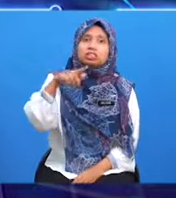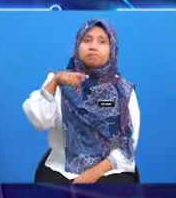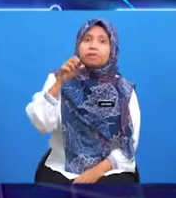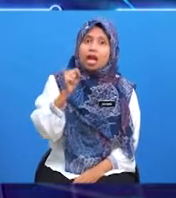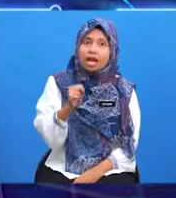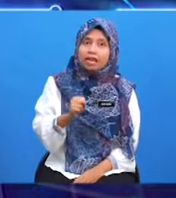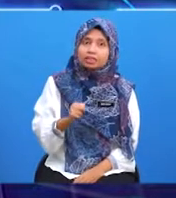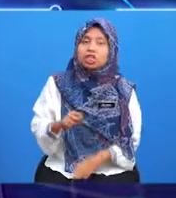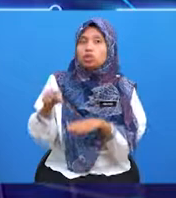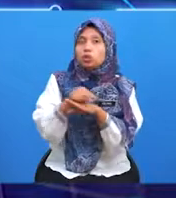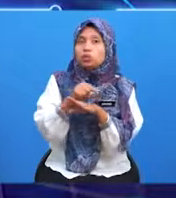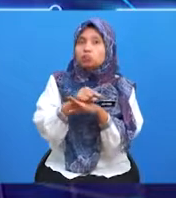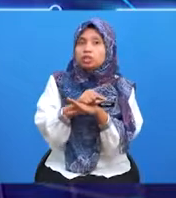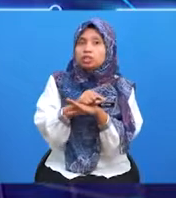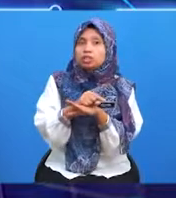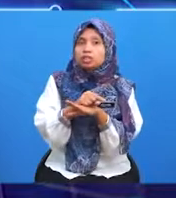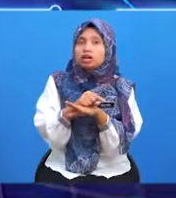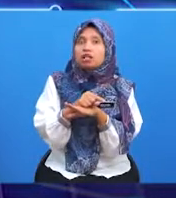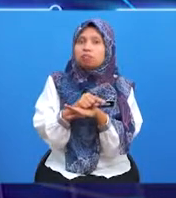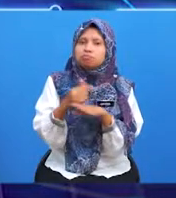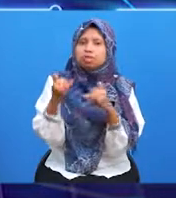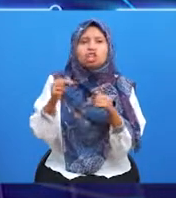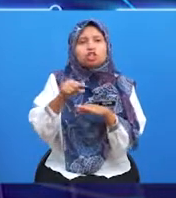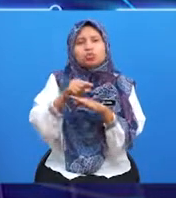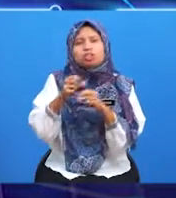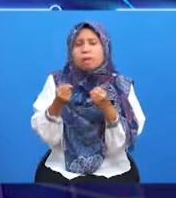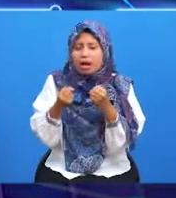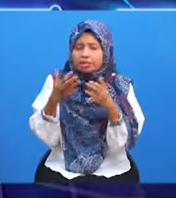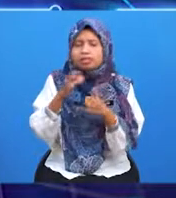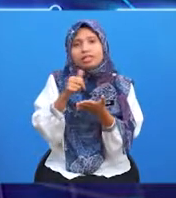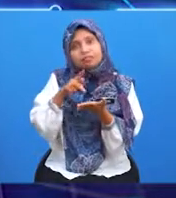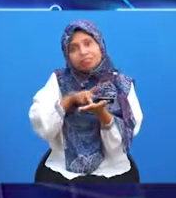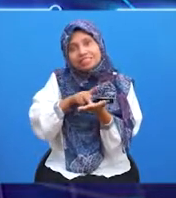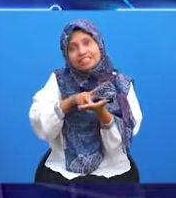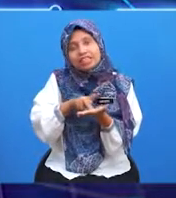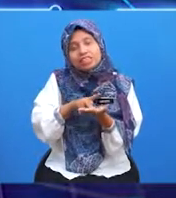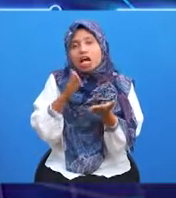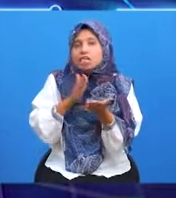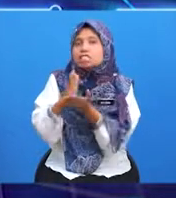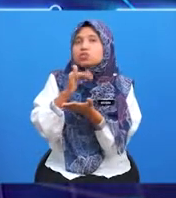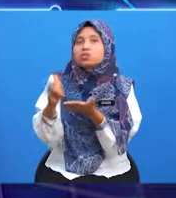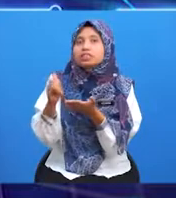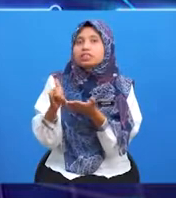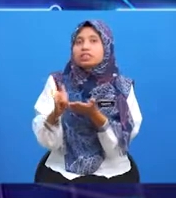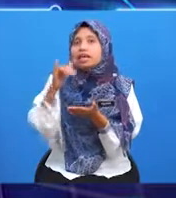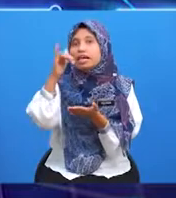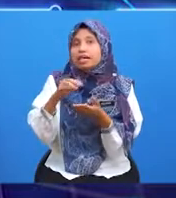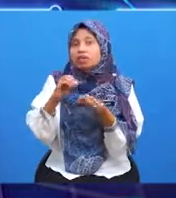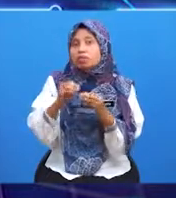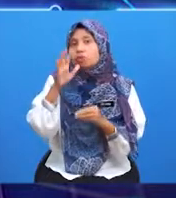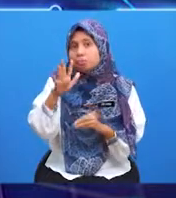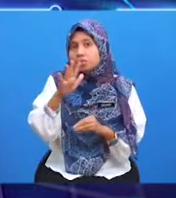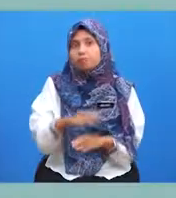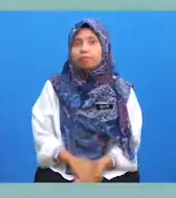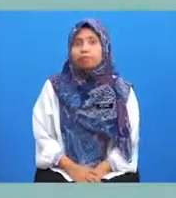ini diguna pakai secara meluas dan berkesan. Seterusnya, yang kelima